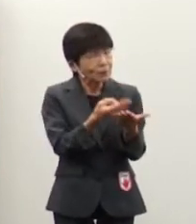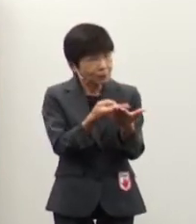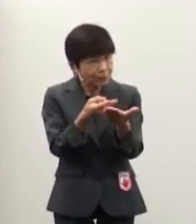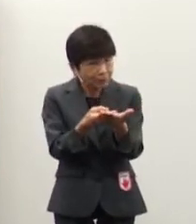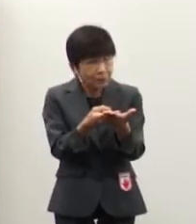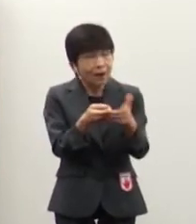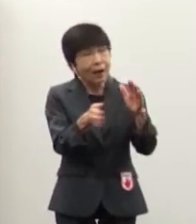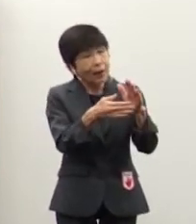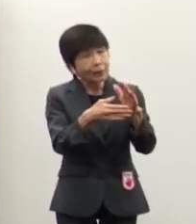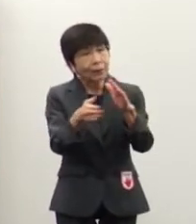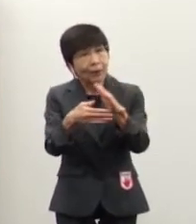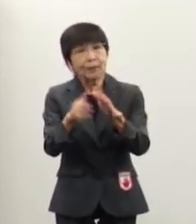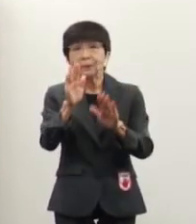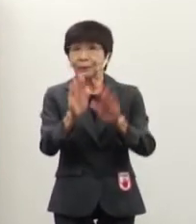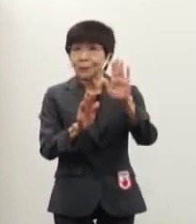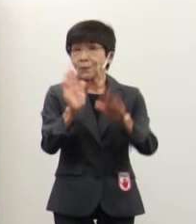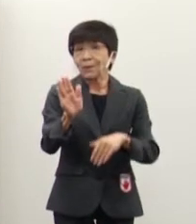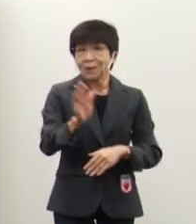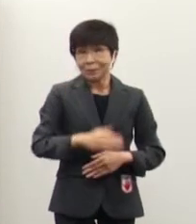ている、状態にございます。